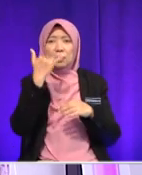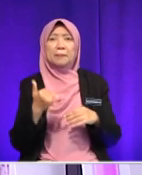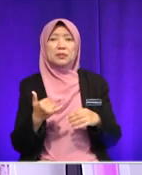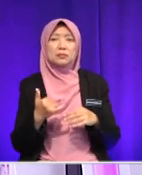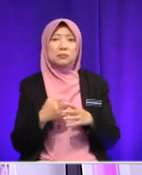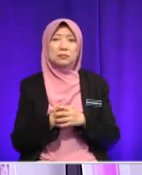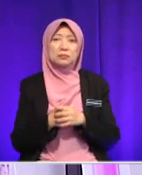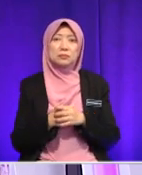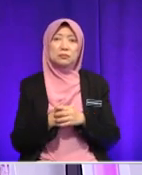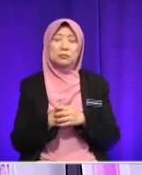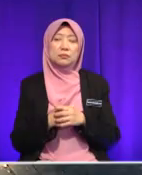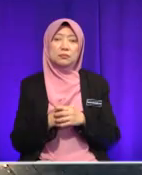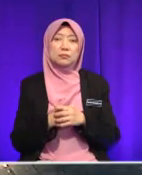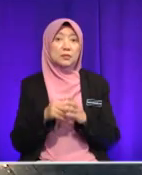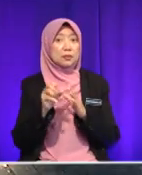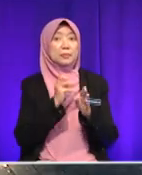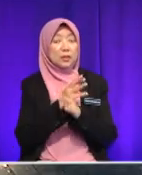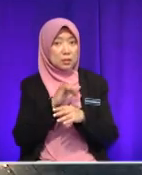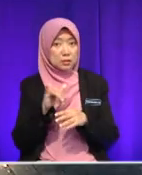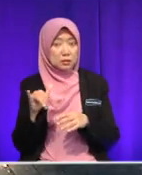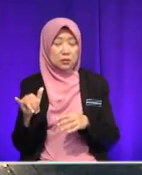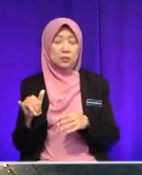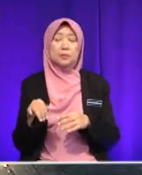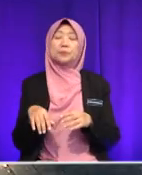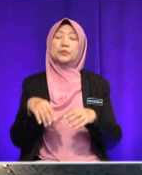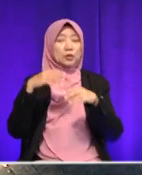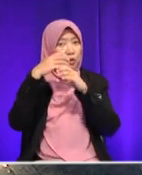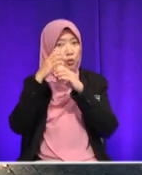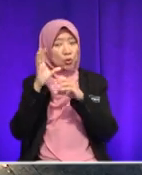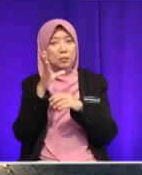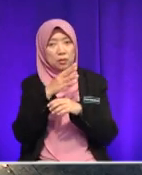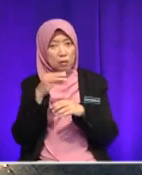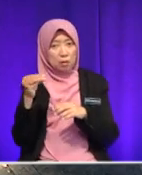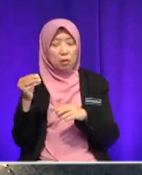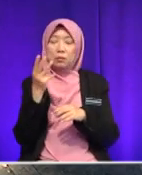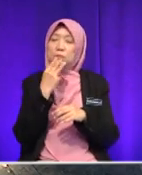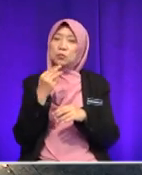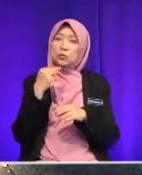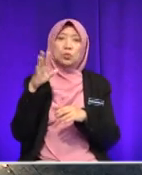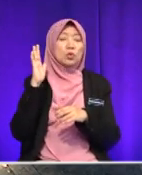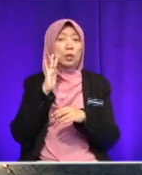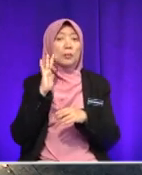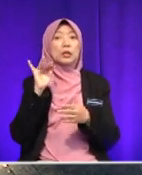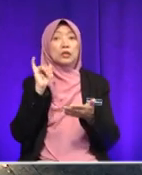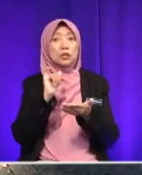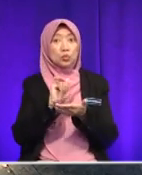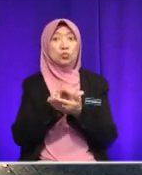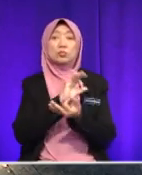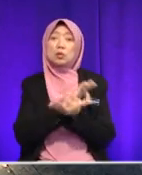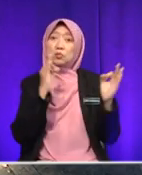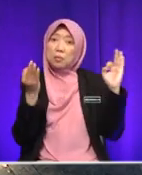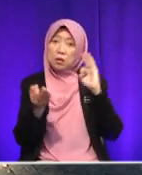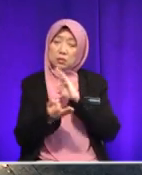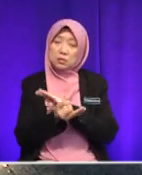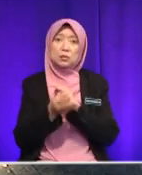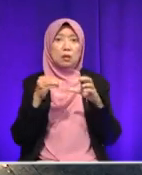dengan gambar ni? Okey, baik. Sebenarnya teleskop dengan sarang madu lebah itu adalah aplikasi transformasi.